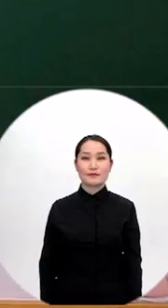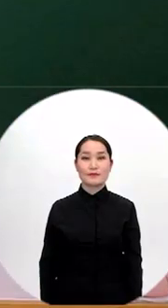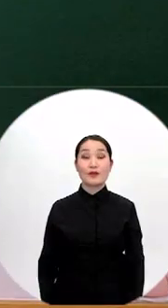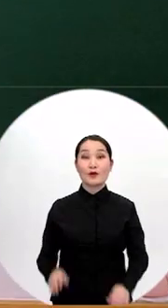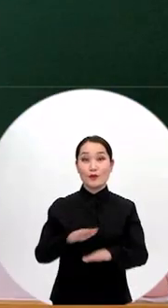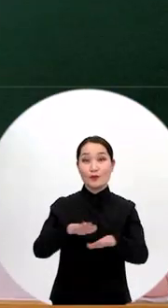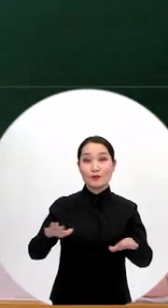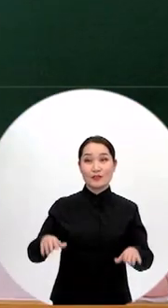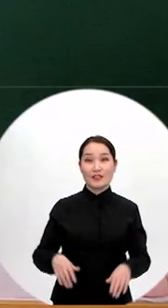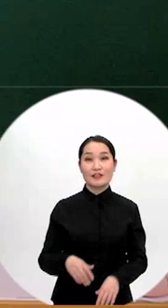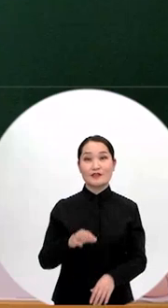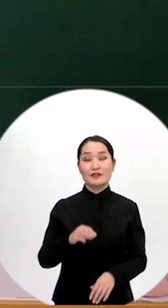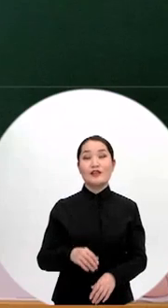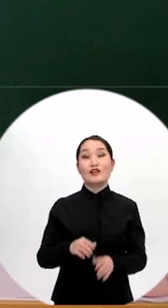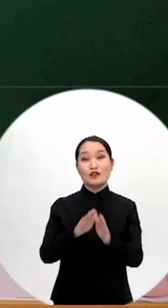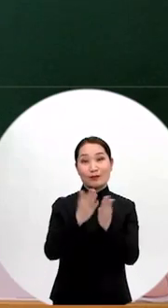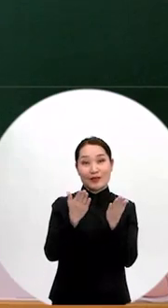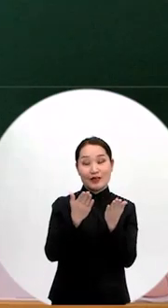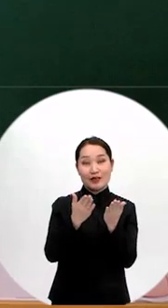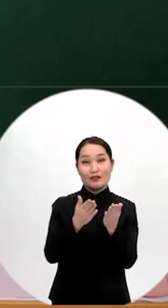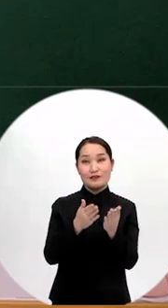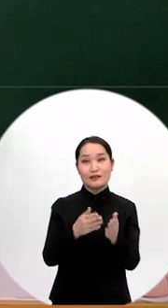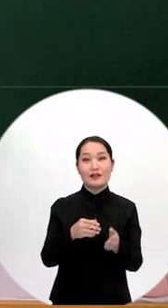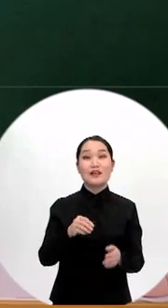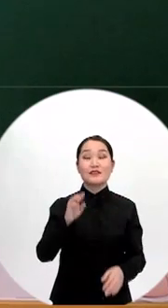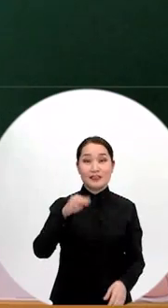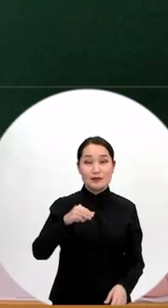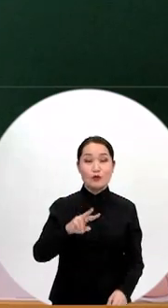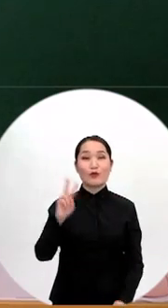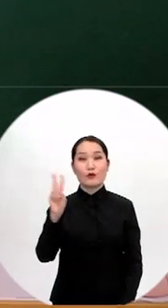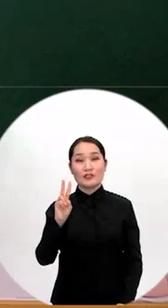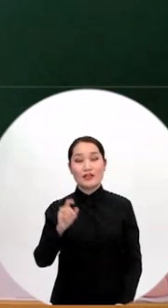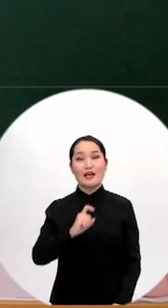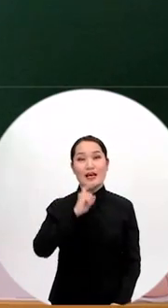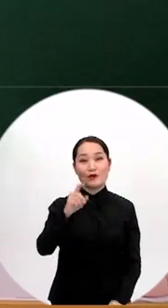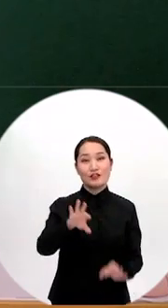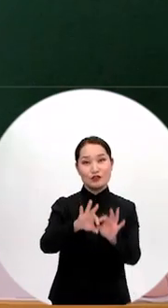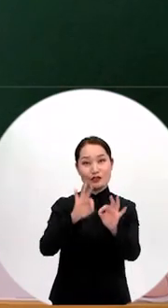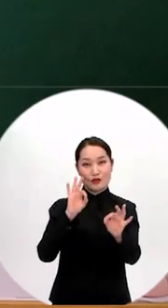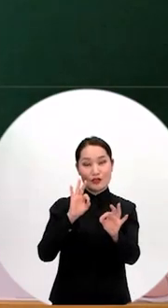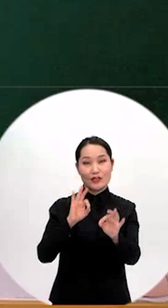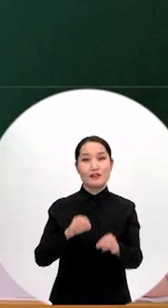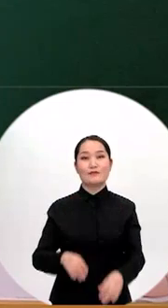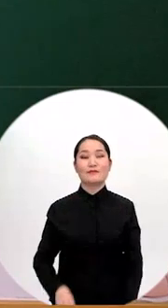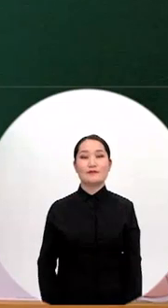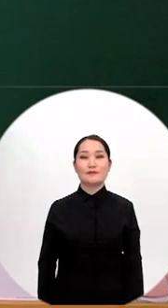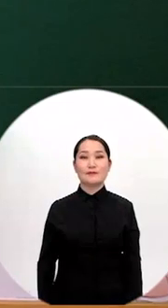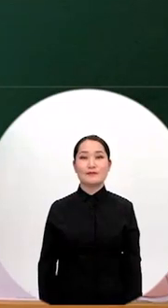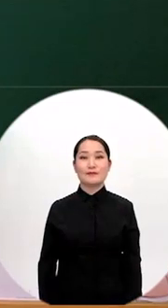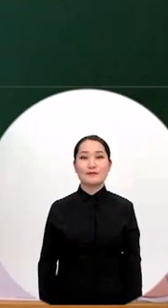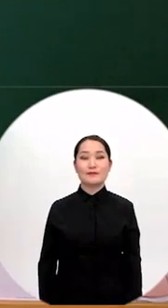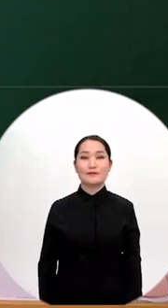За, хүүхдүүдээ хуулсан уу? Сурагчдэрэ байгаа хуулсан үгүй гэсэн хариултын тохирохыг